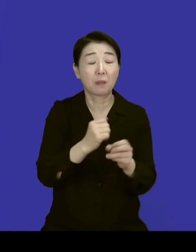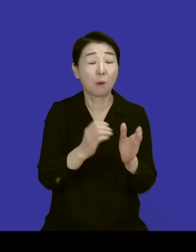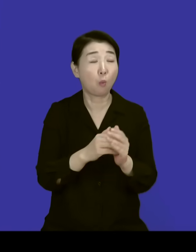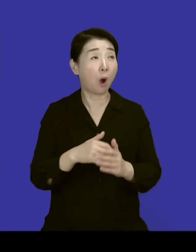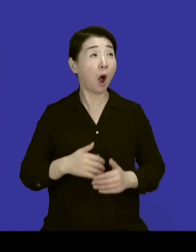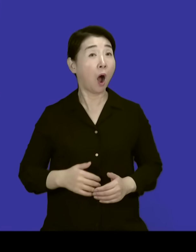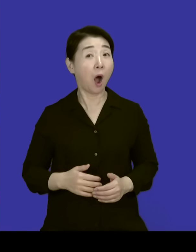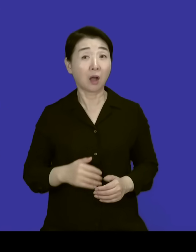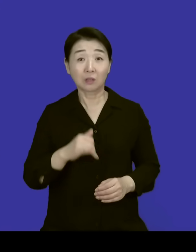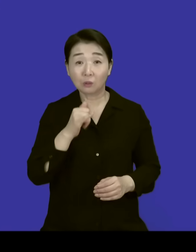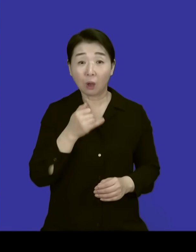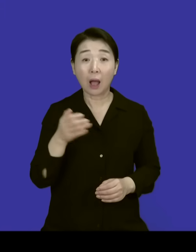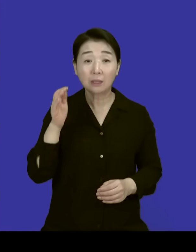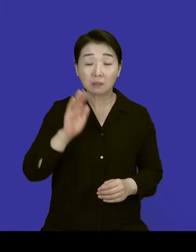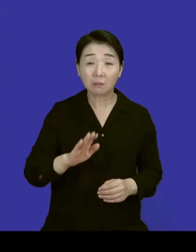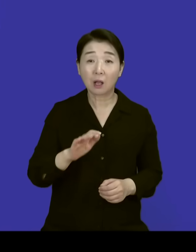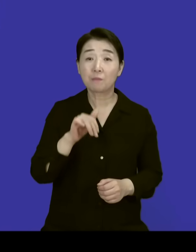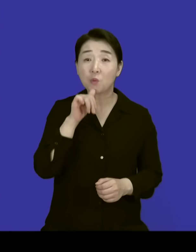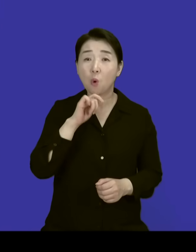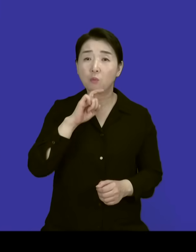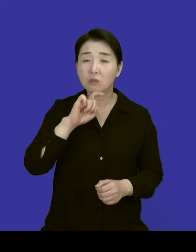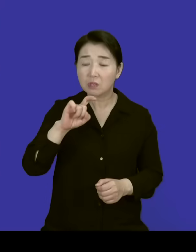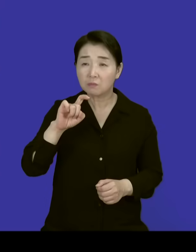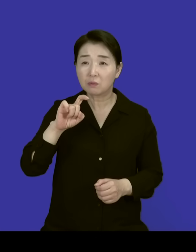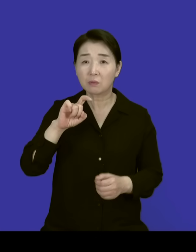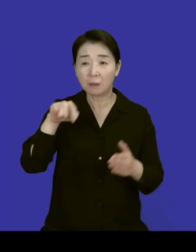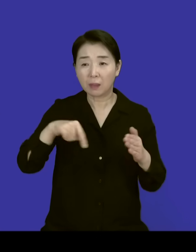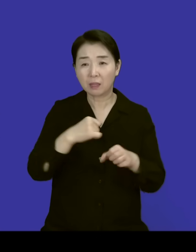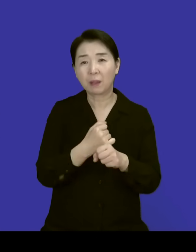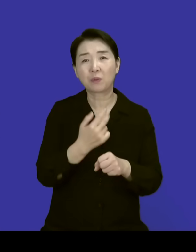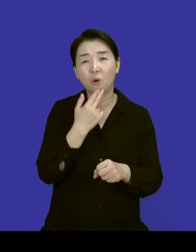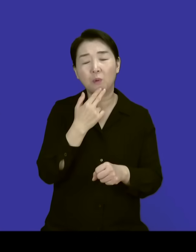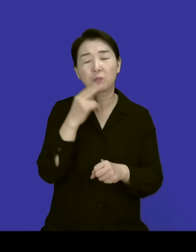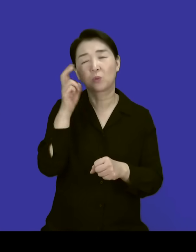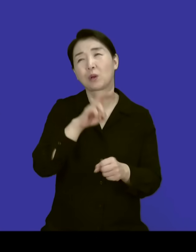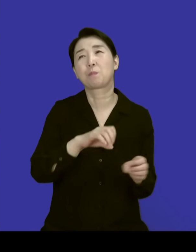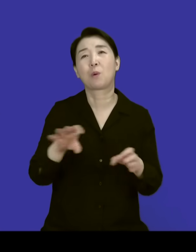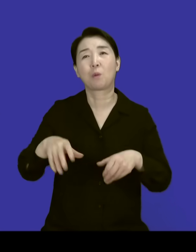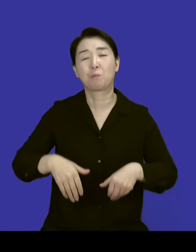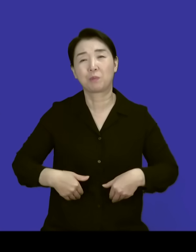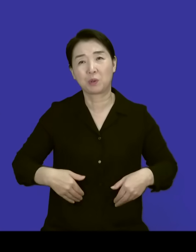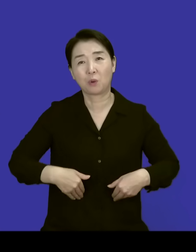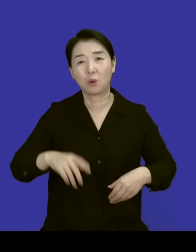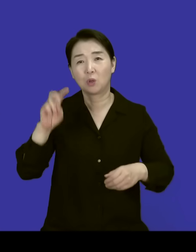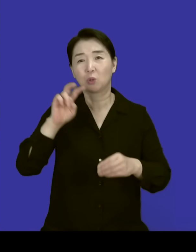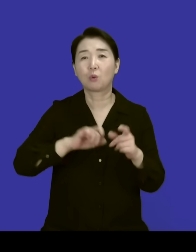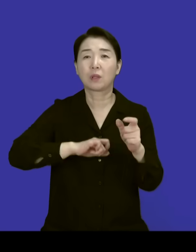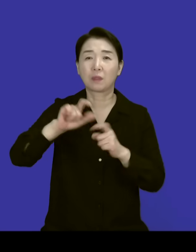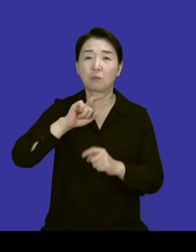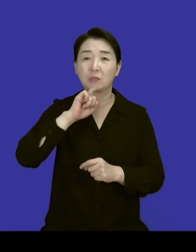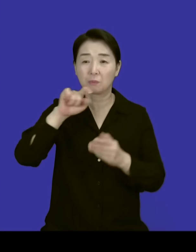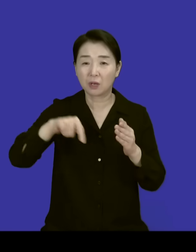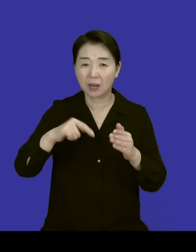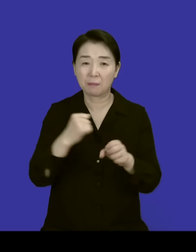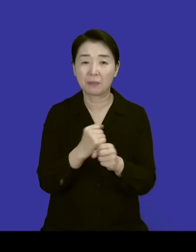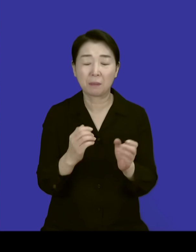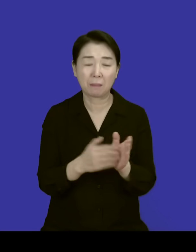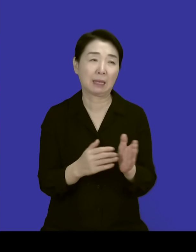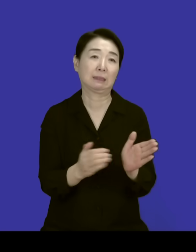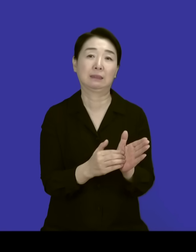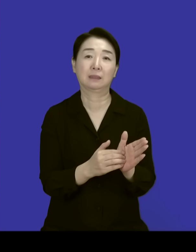하는데 사실은 5분, 10분 안에 만들지 않은 노래는 버려야 돼요. 모든 노래는 10분 안에 만들어져야 딱